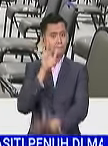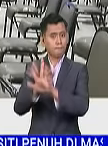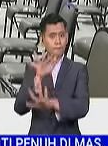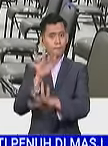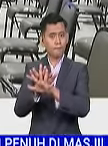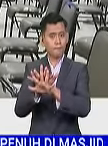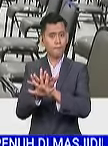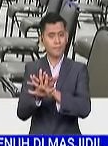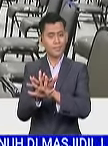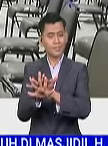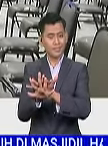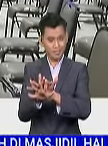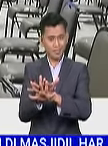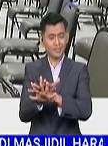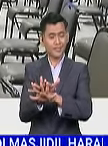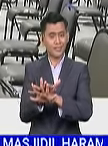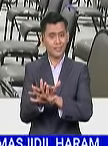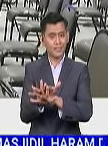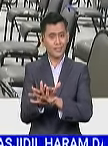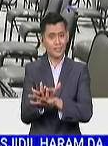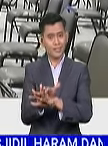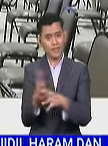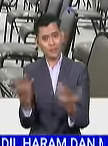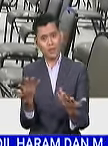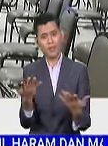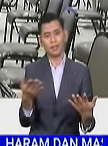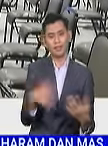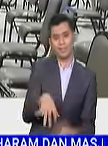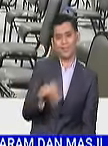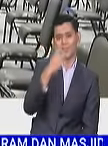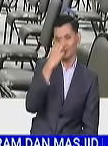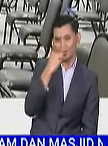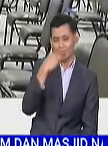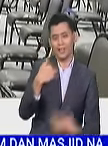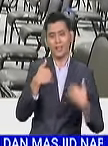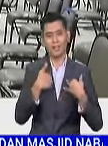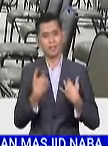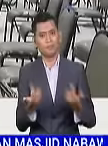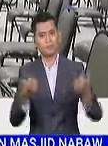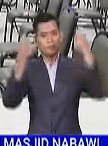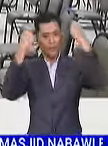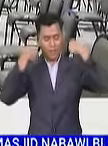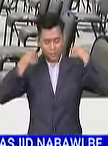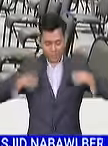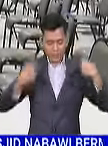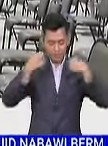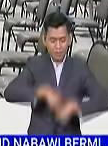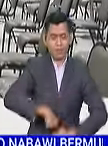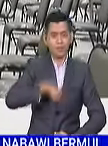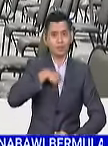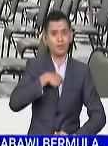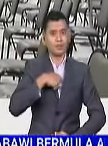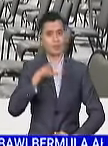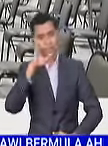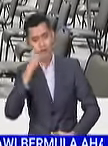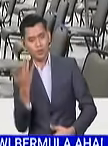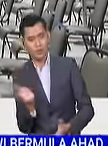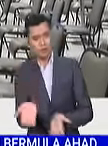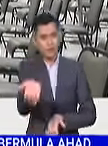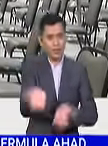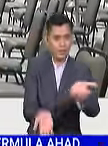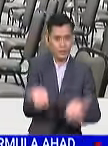yang datang macam apa ni, Spiderman, apalagi itu banyaklah. Jadi dia kasih